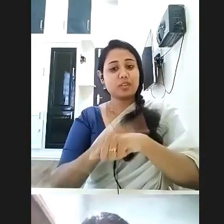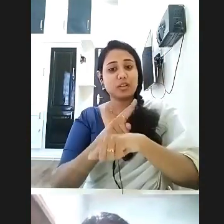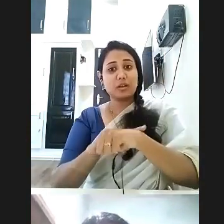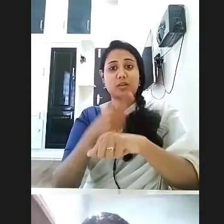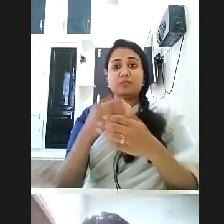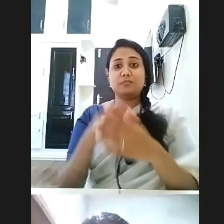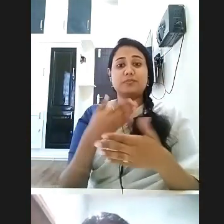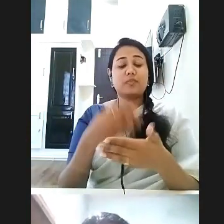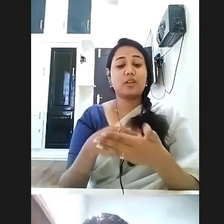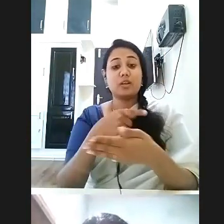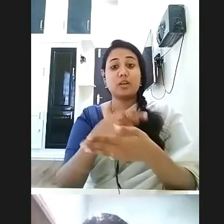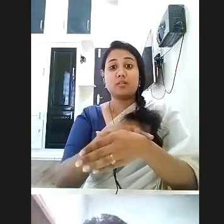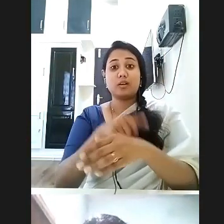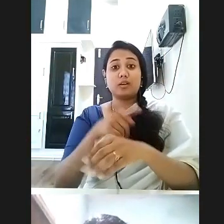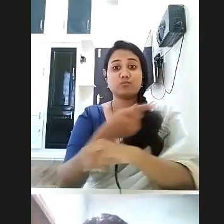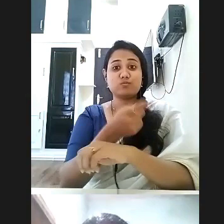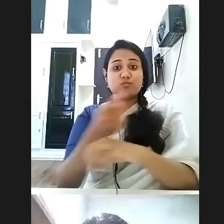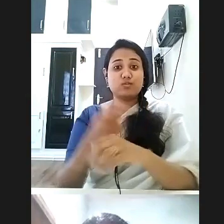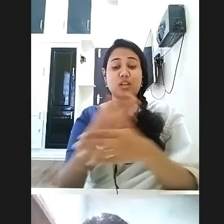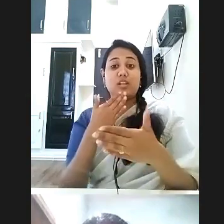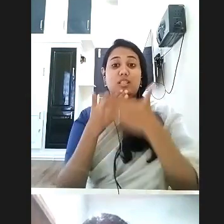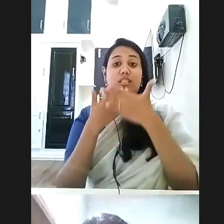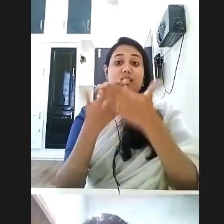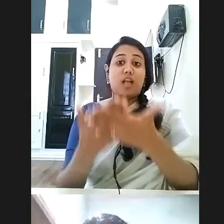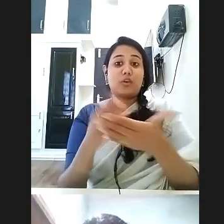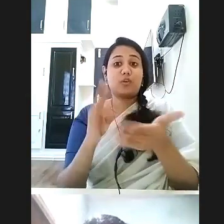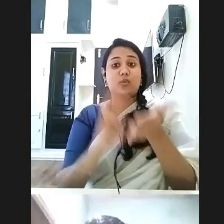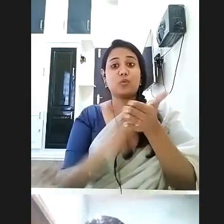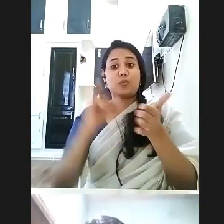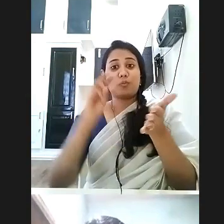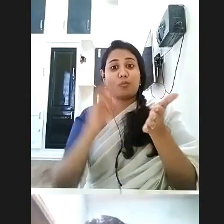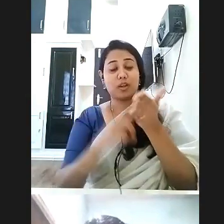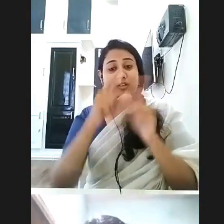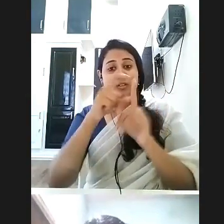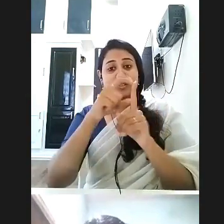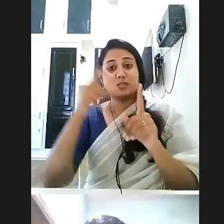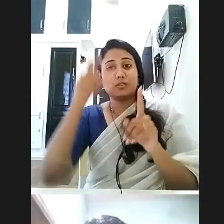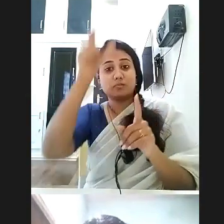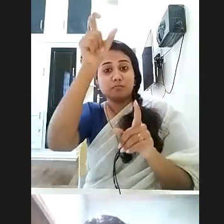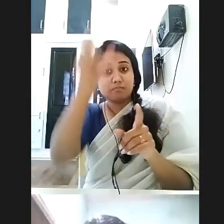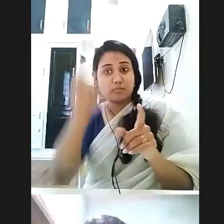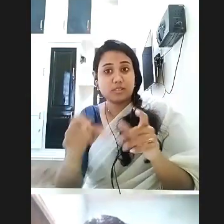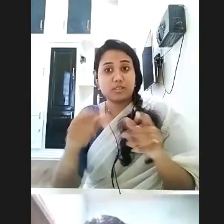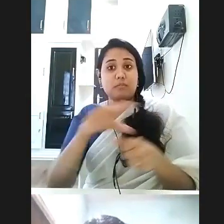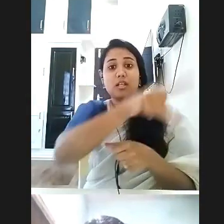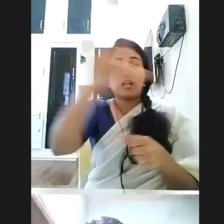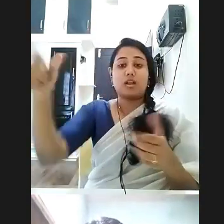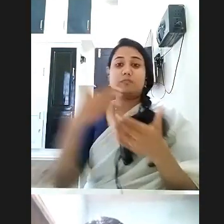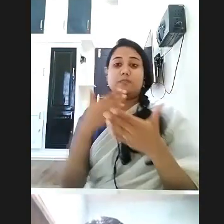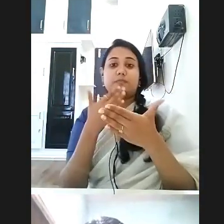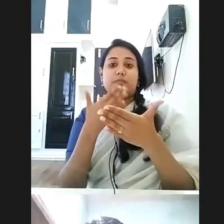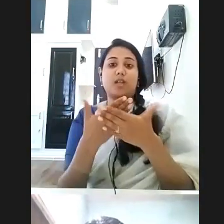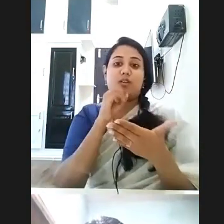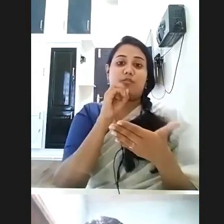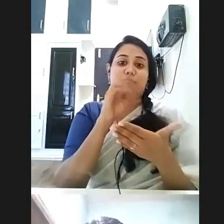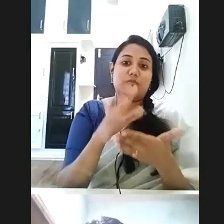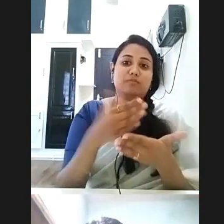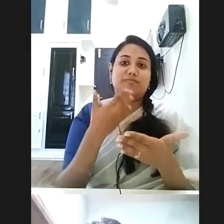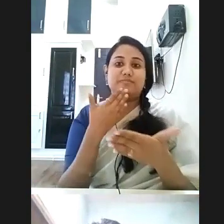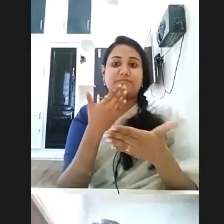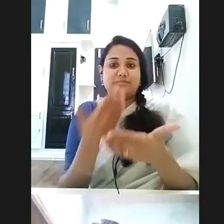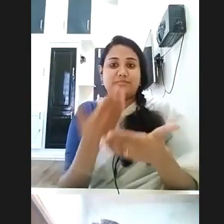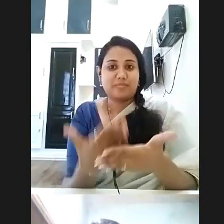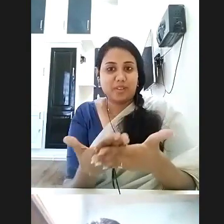ചെലവഴിച്ചതിനും വളരെ നന്ദി. മൈൻഡിന്റെ പേരിലും എൻ്റെ വ്യക്തിപരമായ പേരിലും എല്ലാ നന്ദികളും അറിയിച്ചുകൊള്ളുന്നു. അന്നേരം താങ്ക് യു വെരി മച്ച്